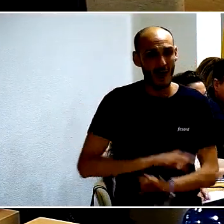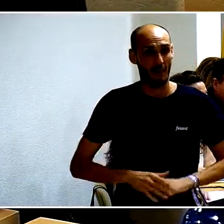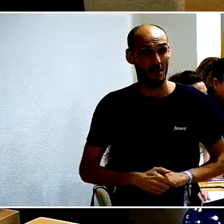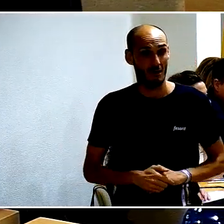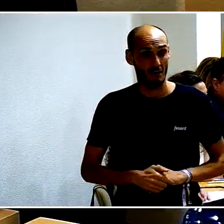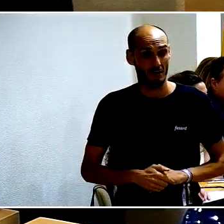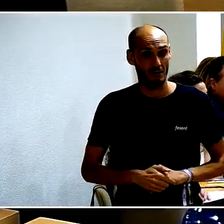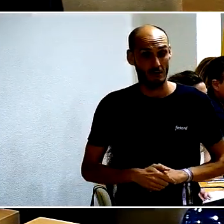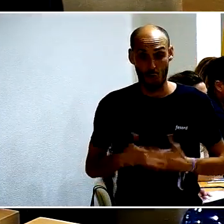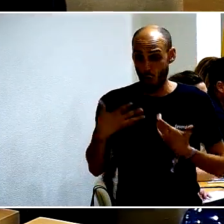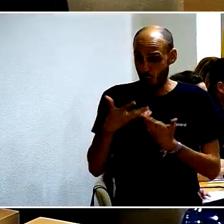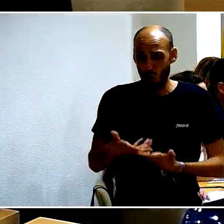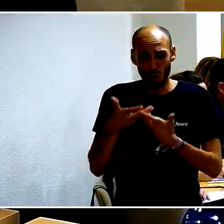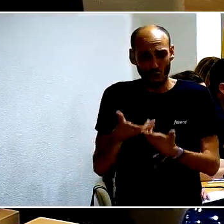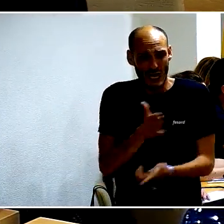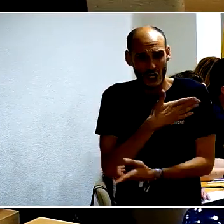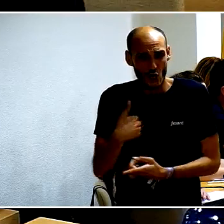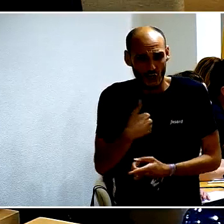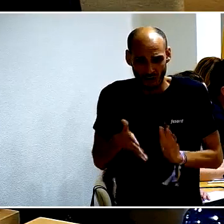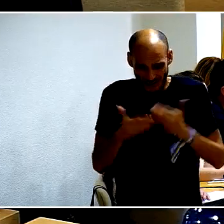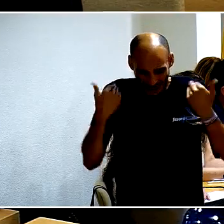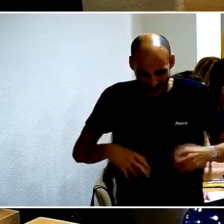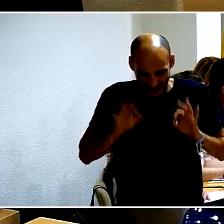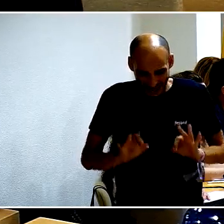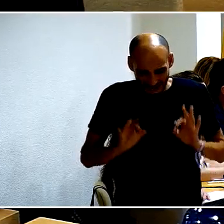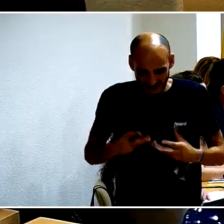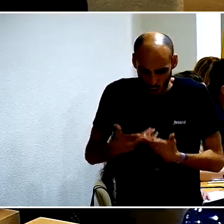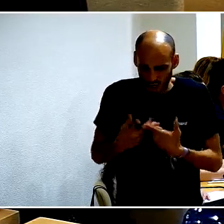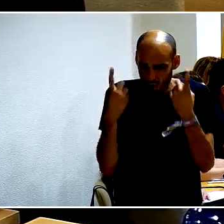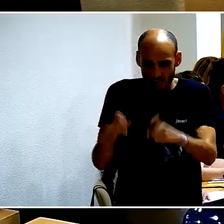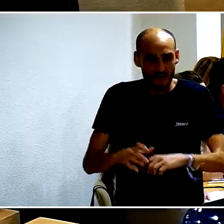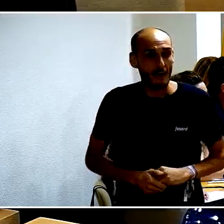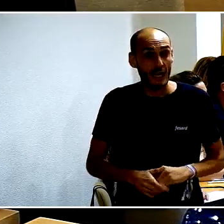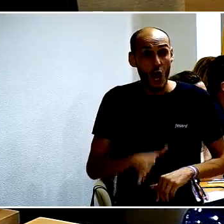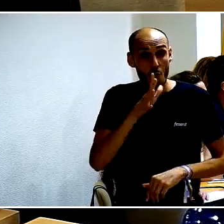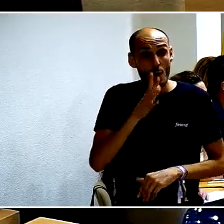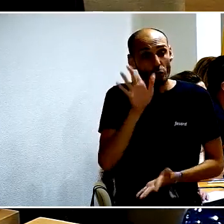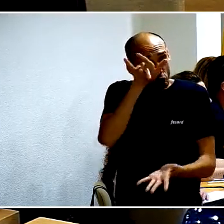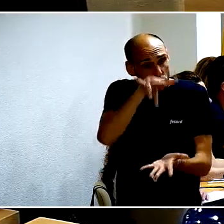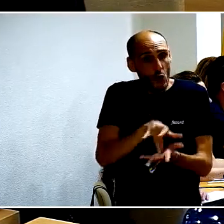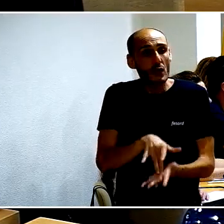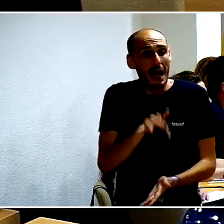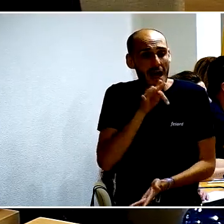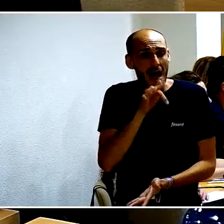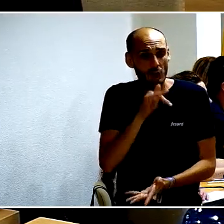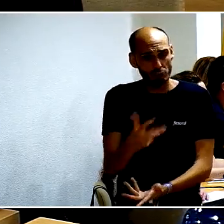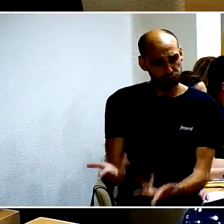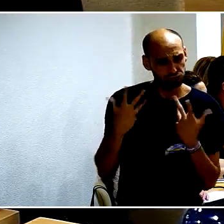lluitar pel simplement el fet de ser, perquè sí, encara avui seguim vivint aquestes escenes al nostre